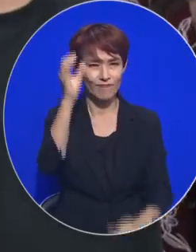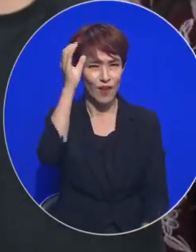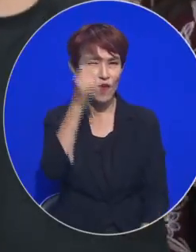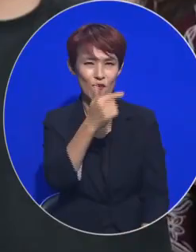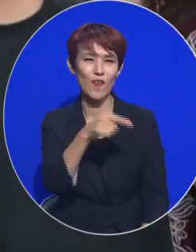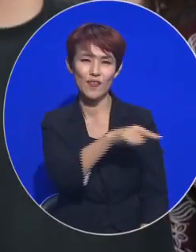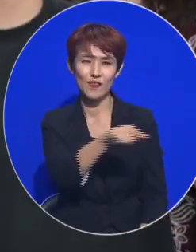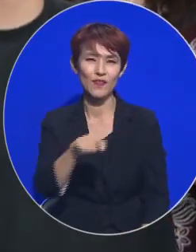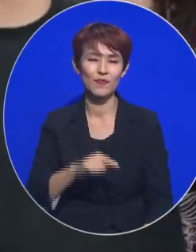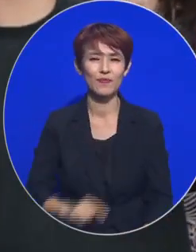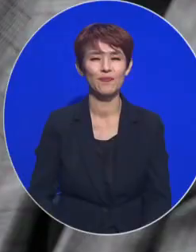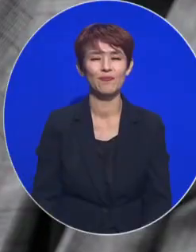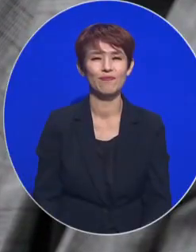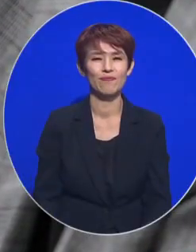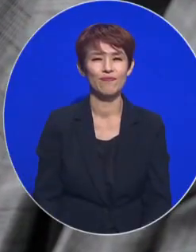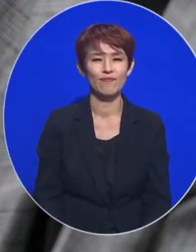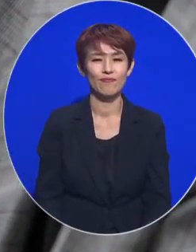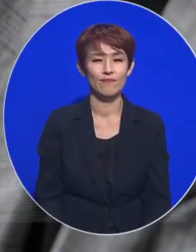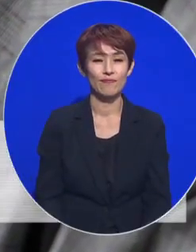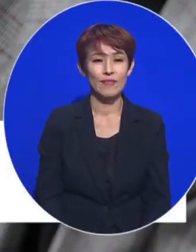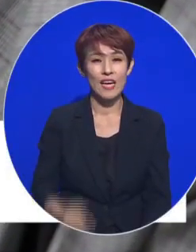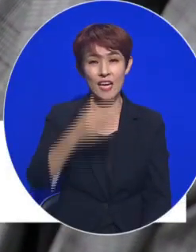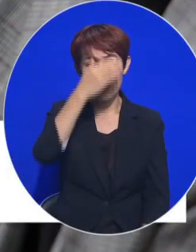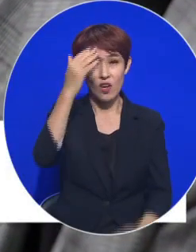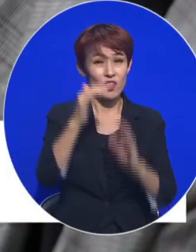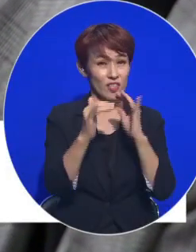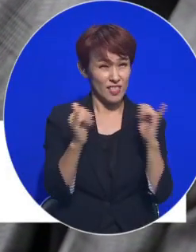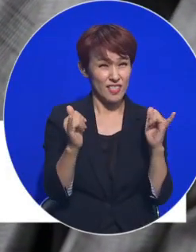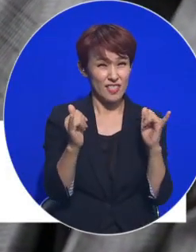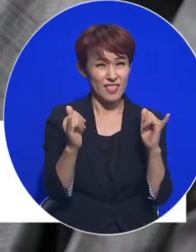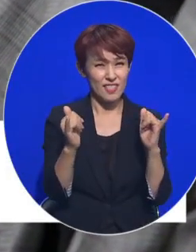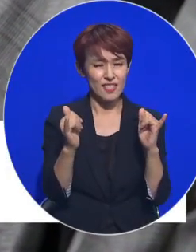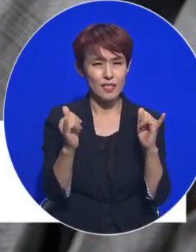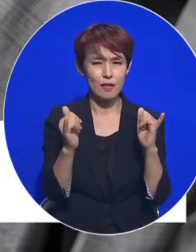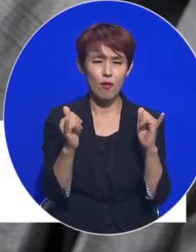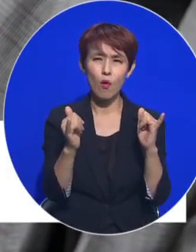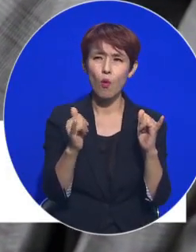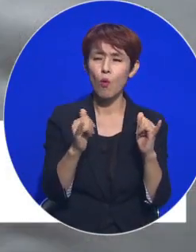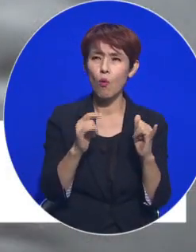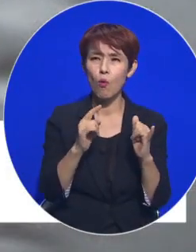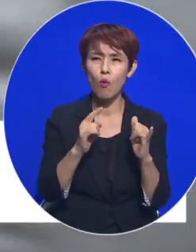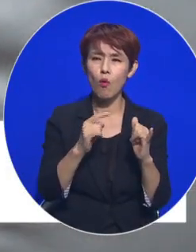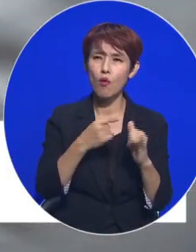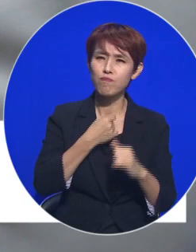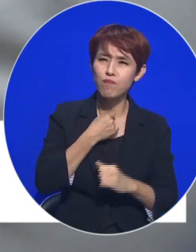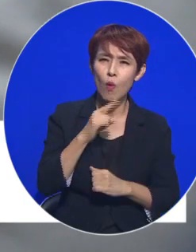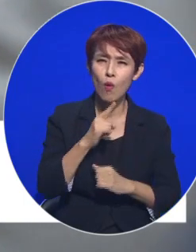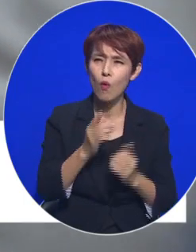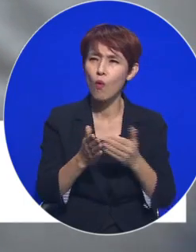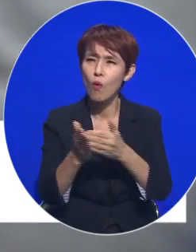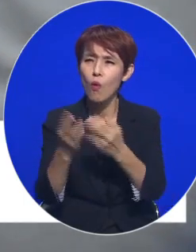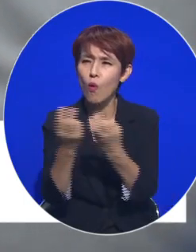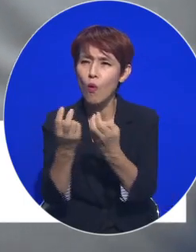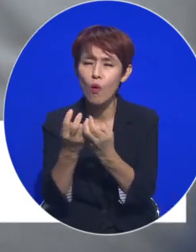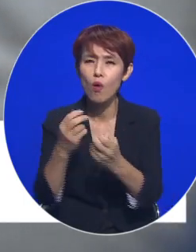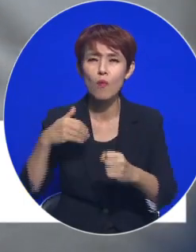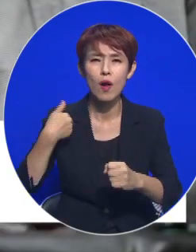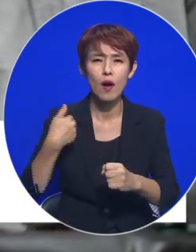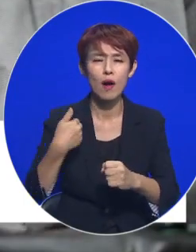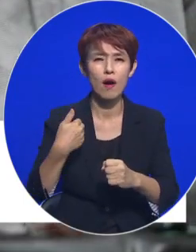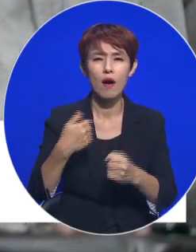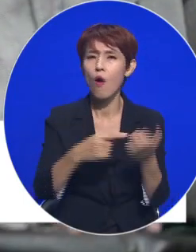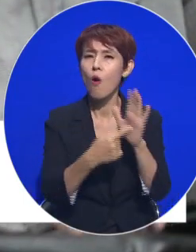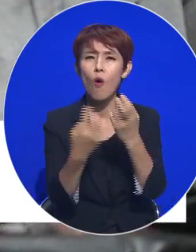기대감도 커지고 있습니다. 청년들이 사실 어디에 말을 해야 될지 몰라서 그리고 알고 있지만 어떻게 표현해야